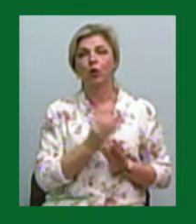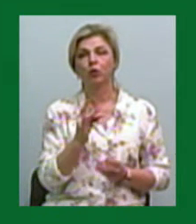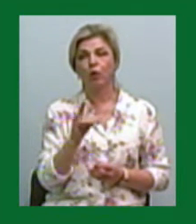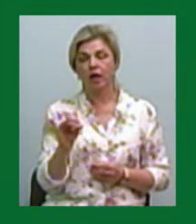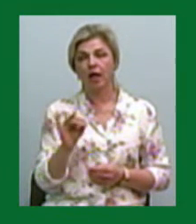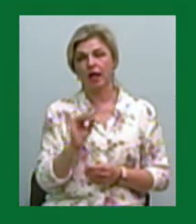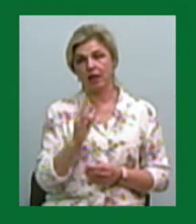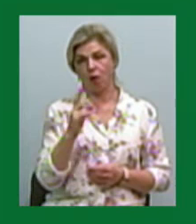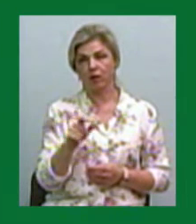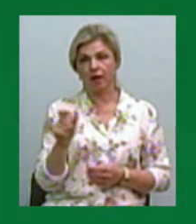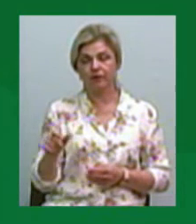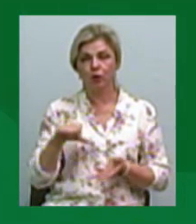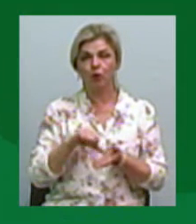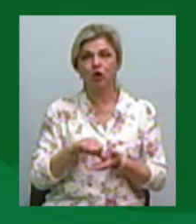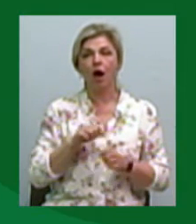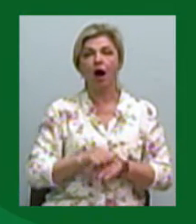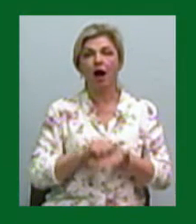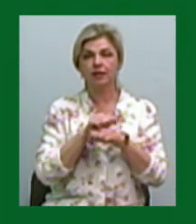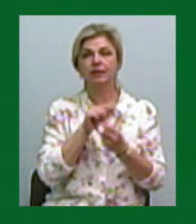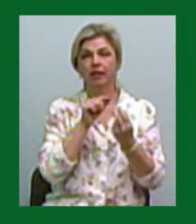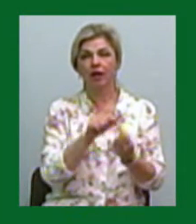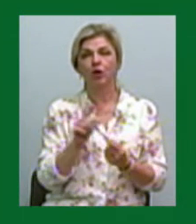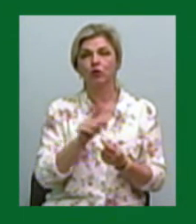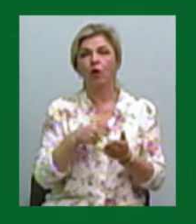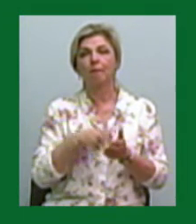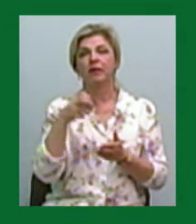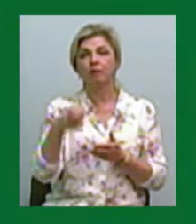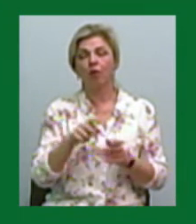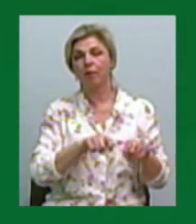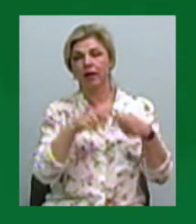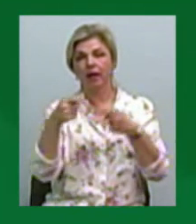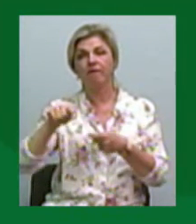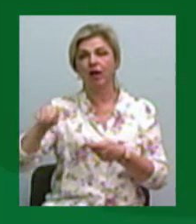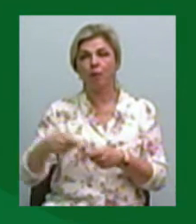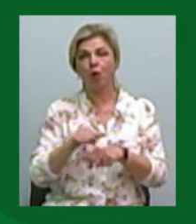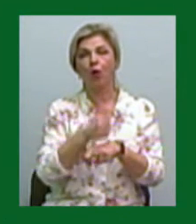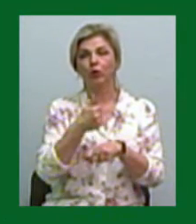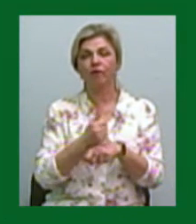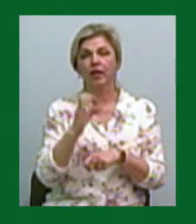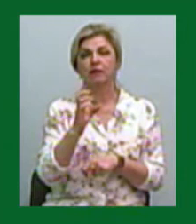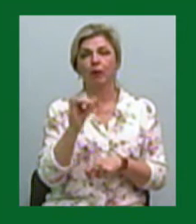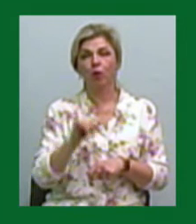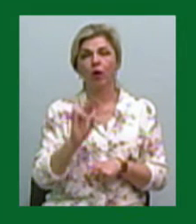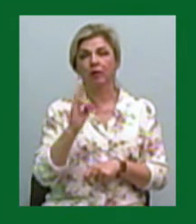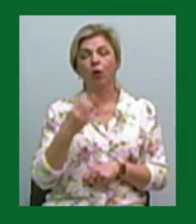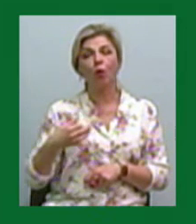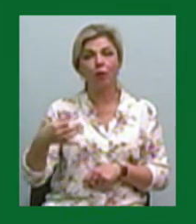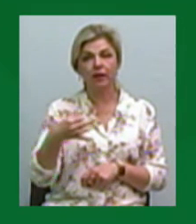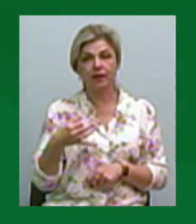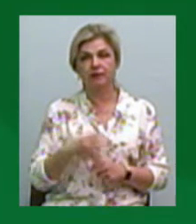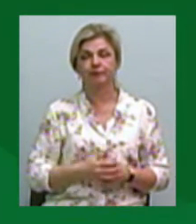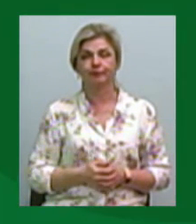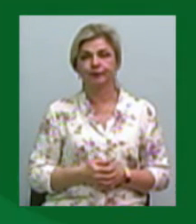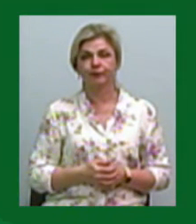та миколаївці. Учасники акції зібрали, щоб передати лист з вимогами голові СБУ у Миколаївській області Віталію